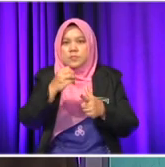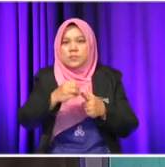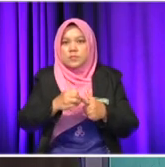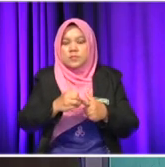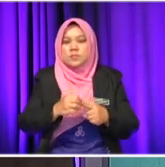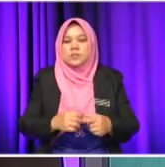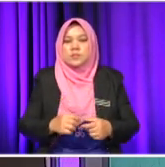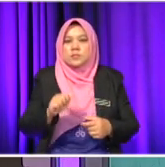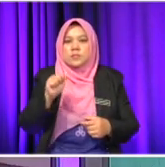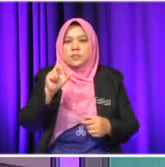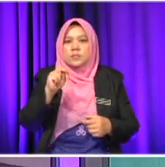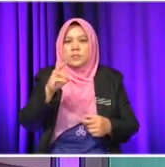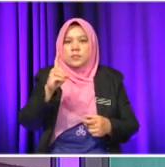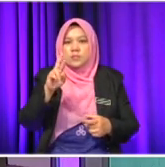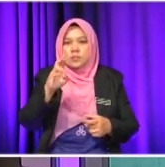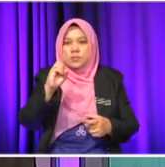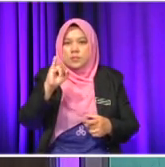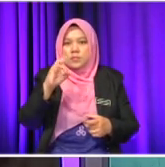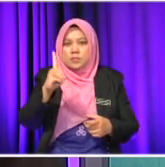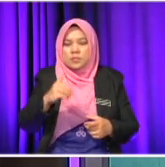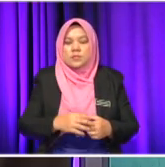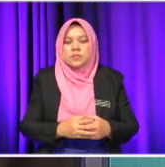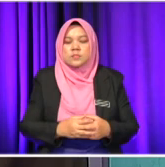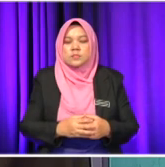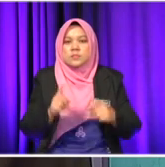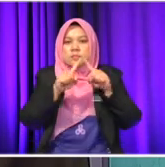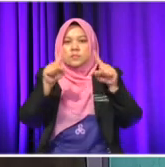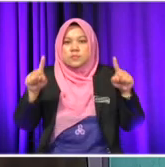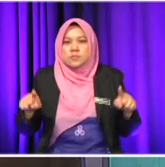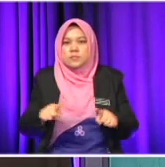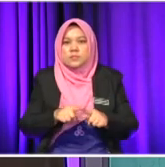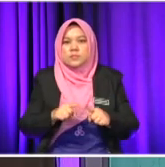gunakan seterusnya kalau papan iklan elektronik